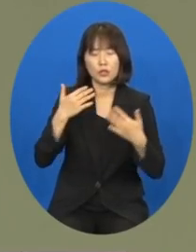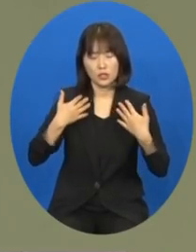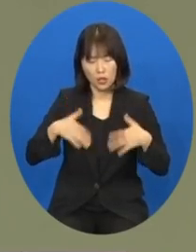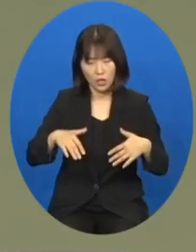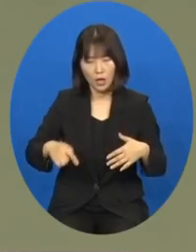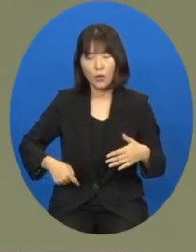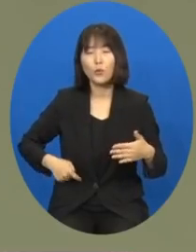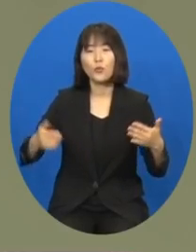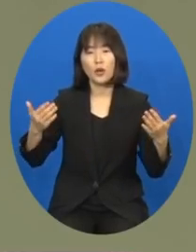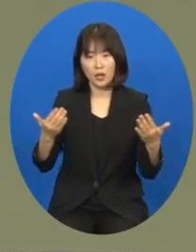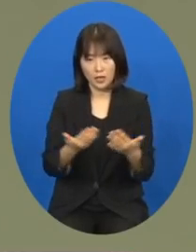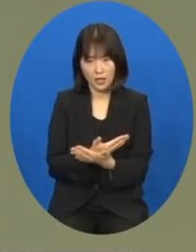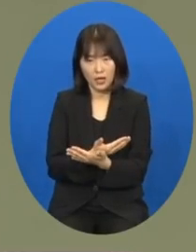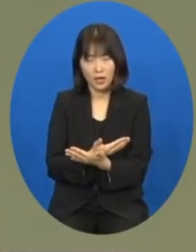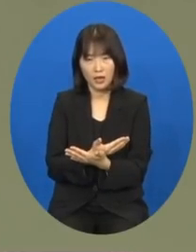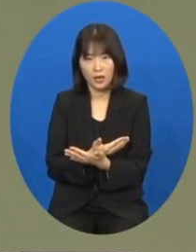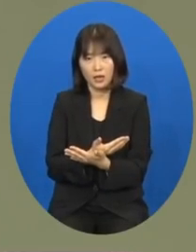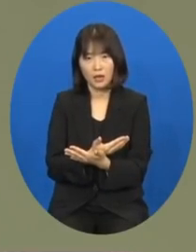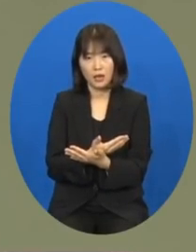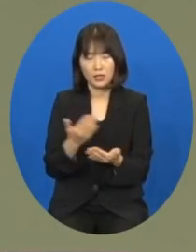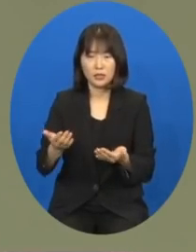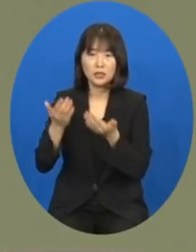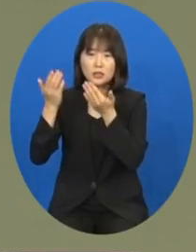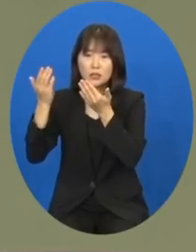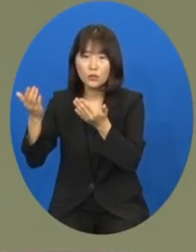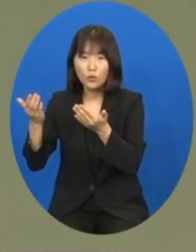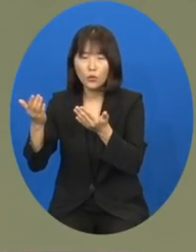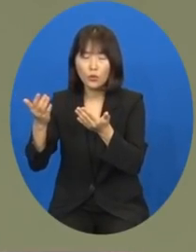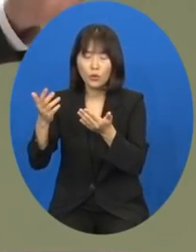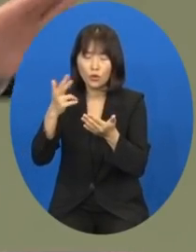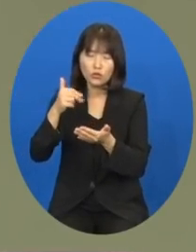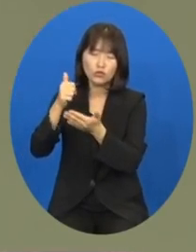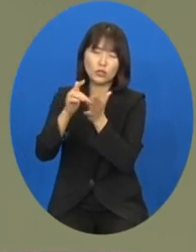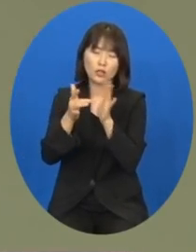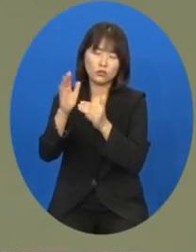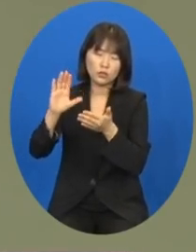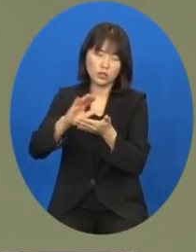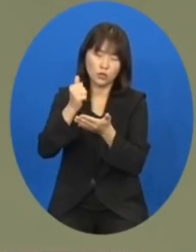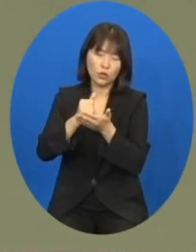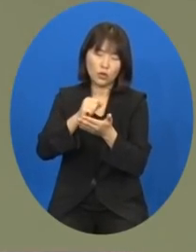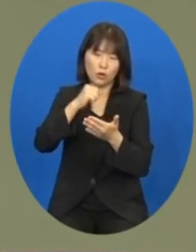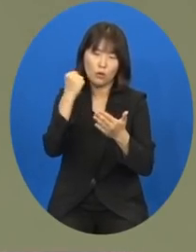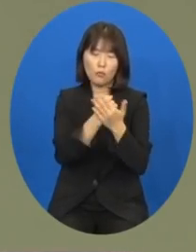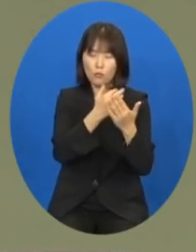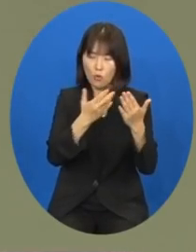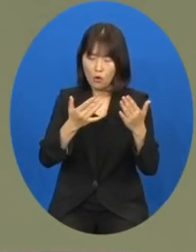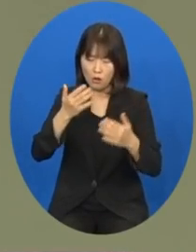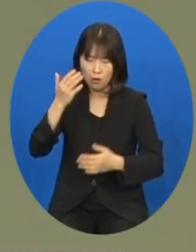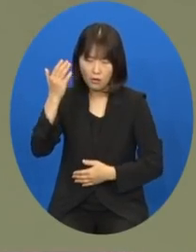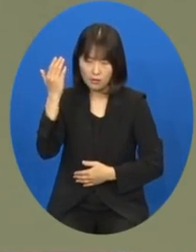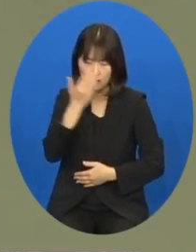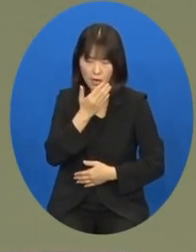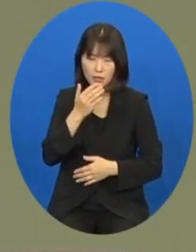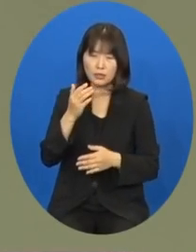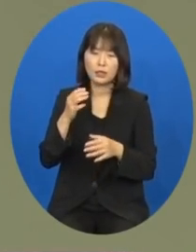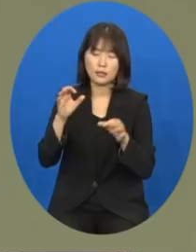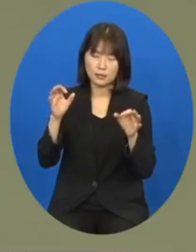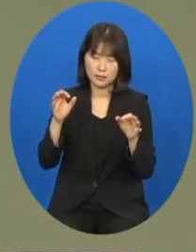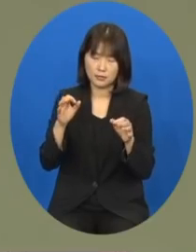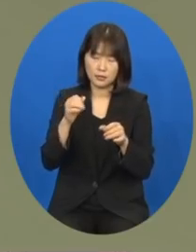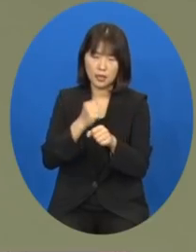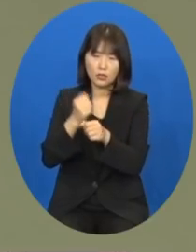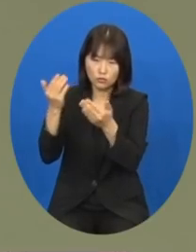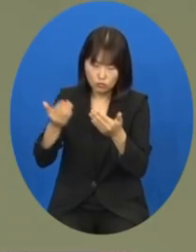우리 죄를 다 함께 하면서 주 예수의 보혈로 정결케 하여 주식 다시 새로운 마음으로 결승선을 향해